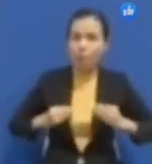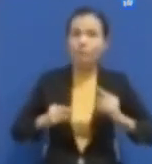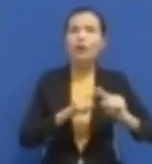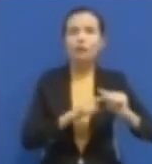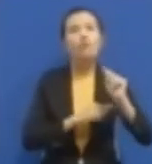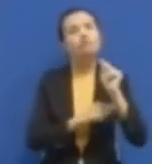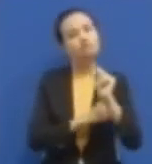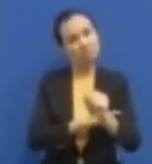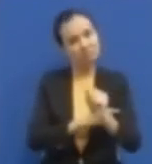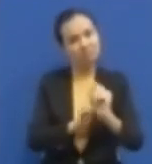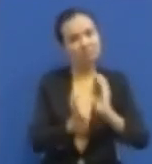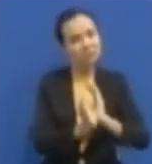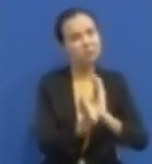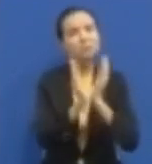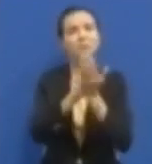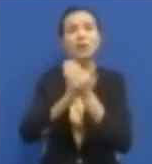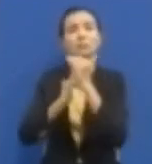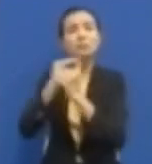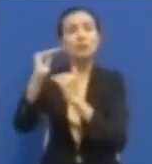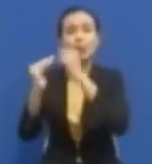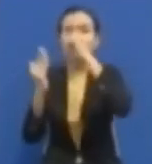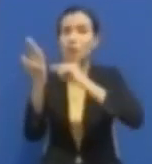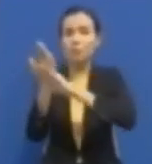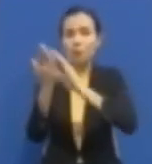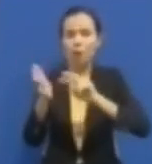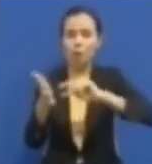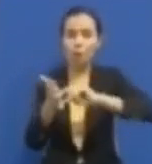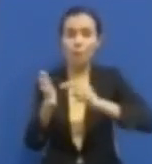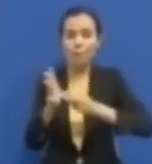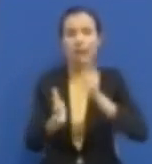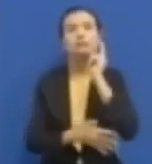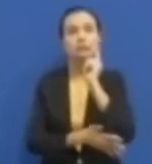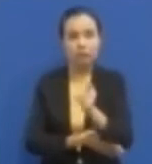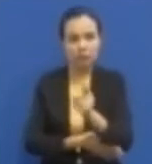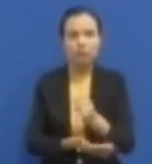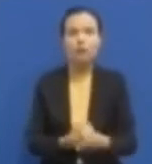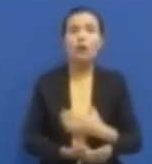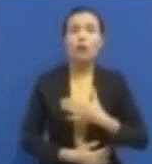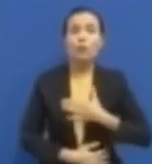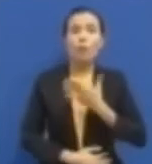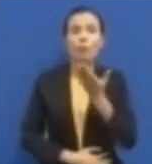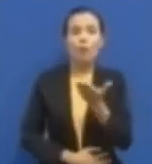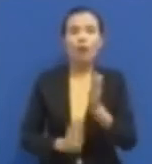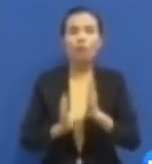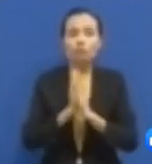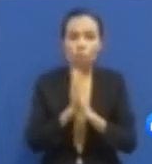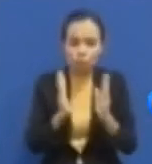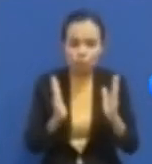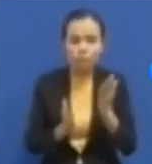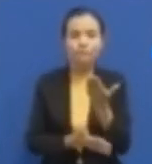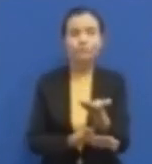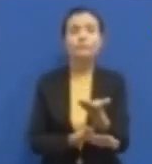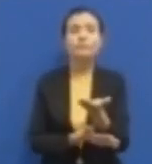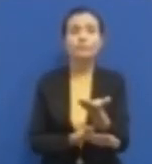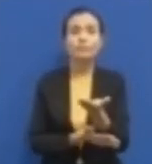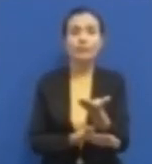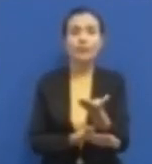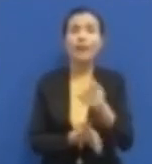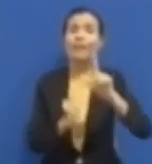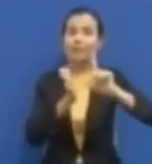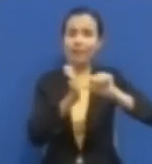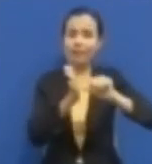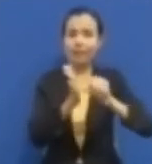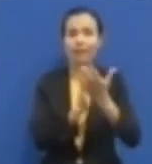เป็นการเปลี่ยนแปลงการปฏิรูปประเทศในความหมายที่แท้จริงผมต้องขออนุญาตขอบคุณสภาพัฒน์นะครับโดยเฉพาะท่านเลขาธิ